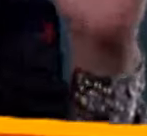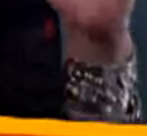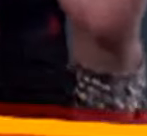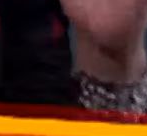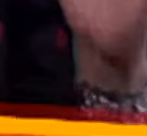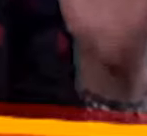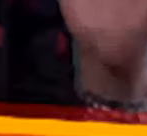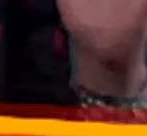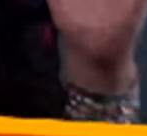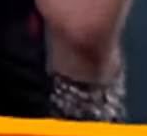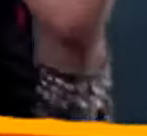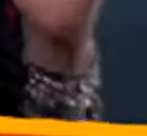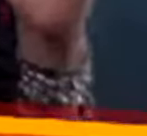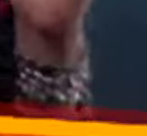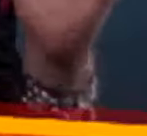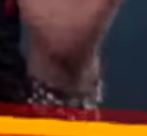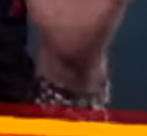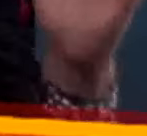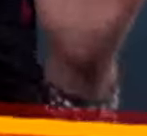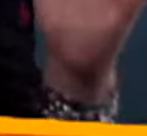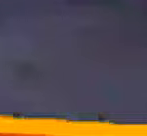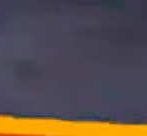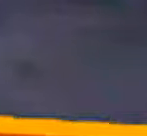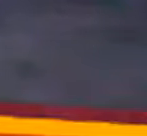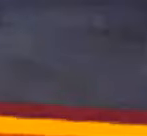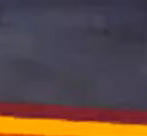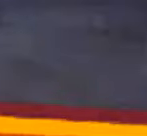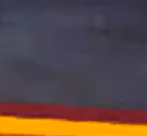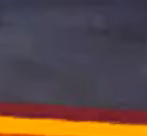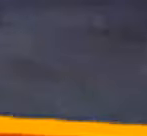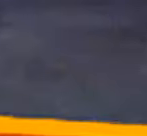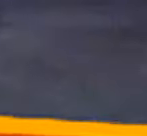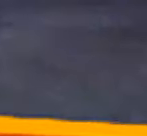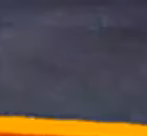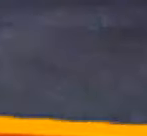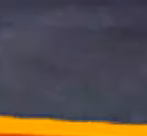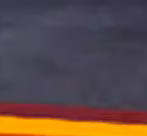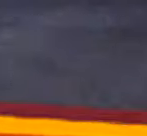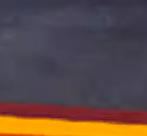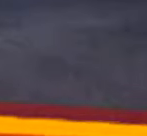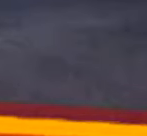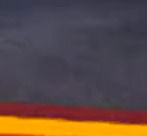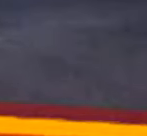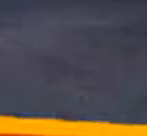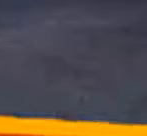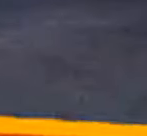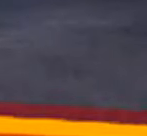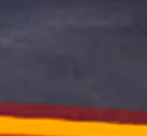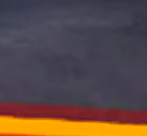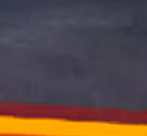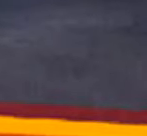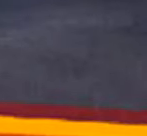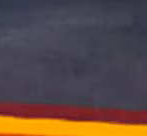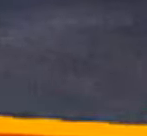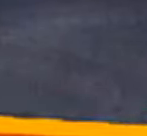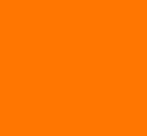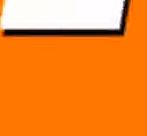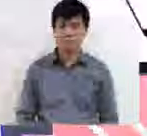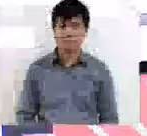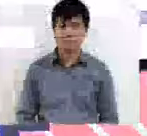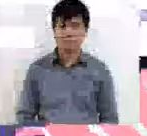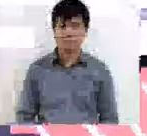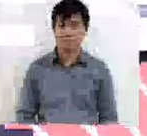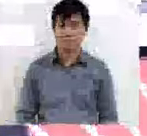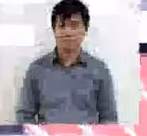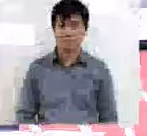U.S. Ambassador Mary Kay Carlson sa one-on-one interview kay News 5 Chief Luchi Cruz Valdez.